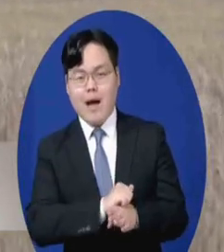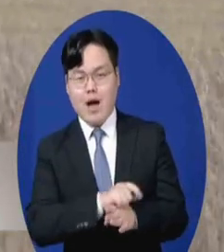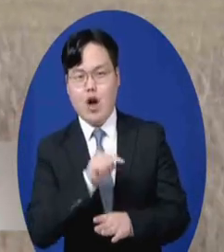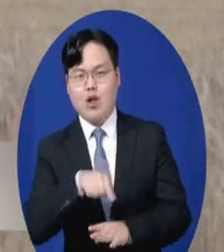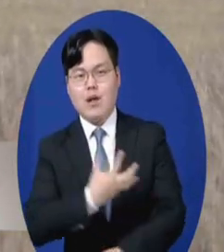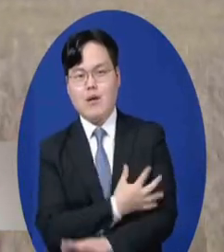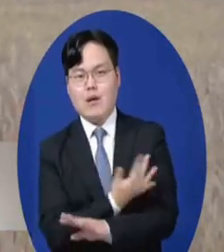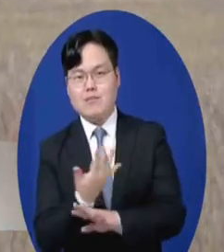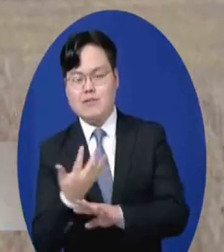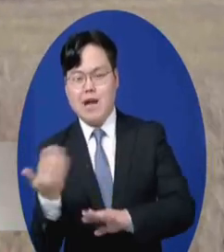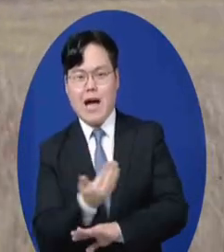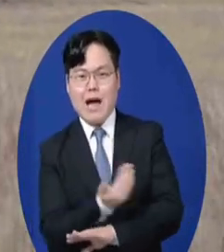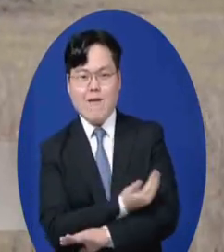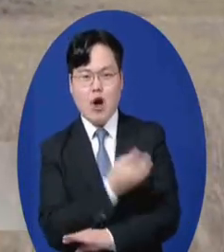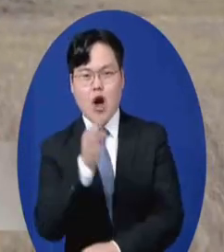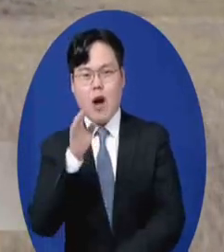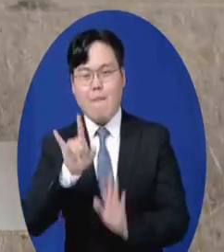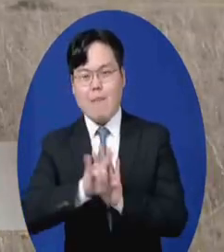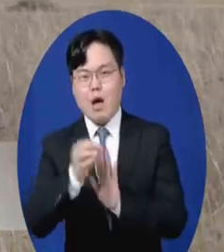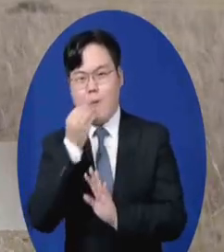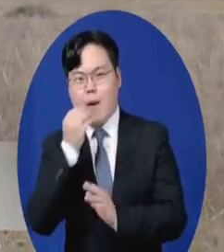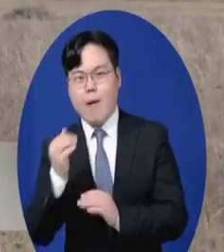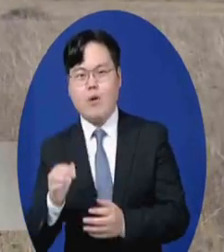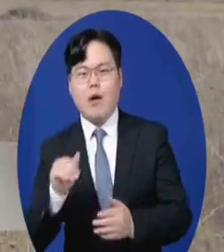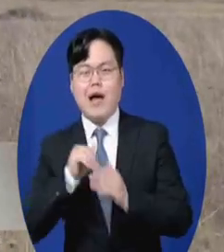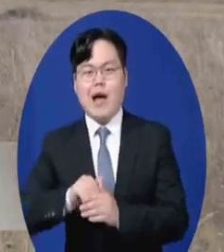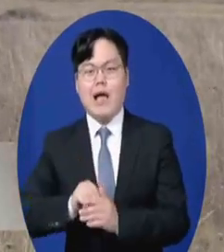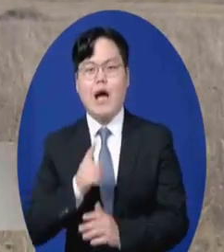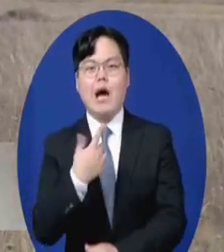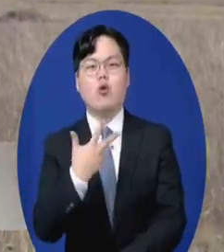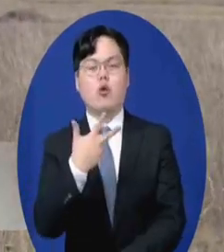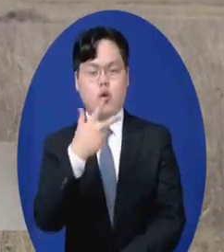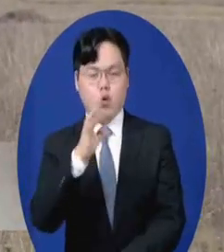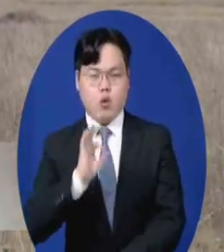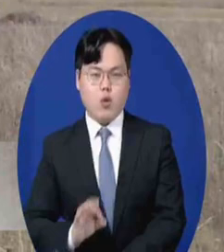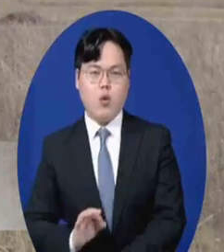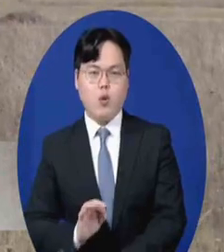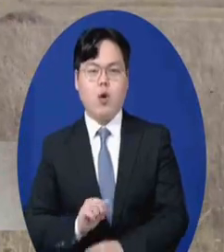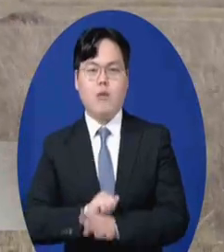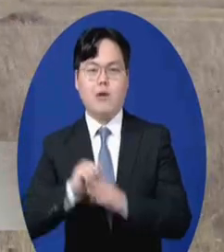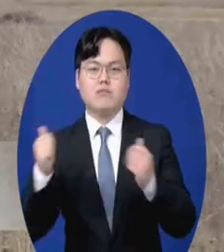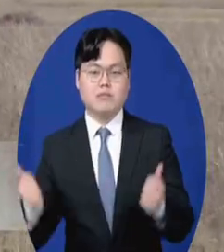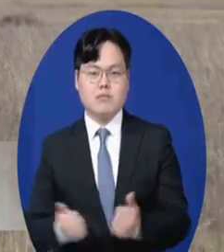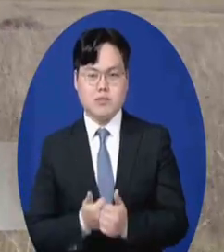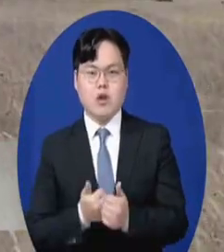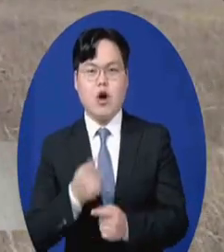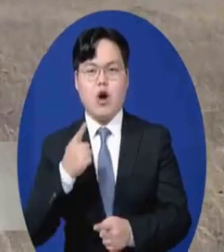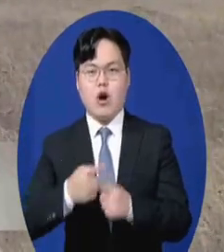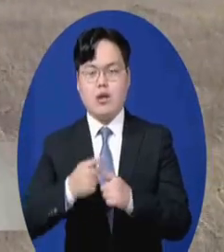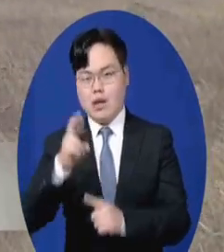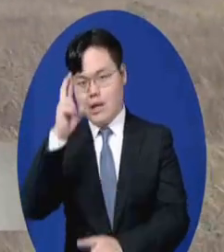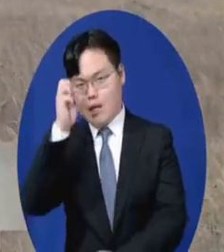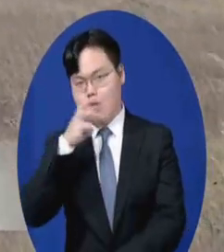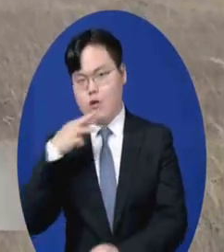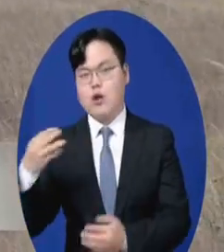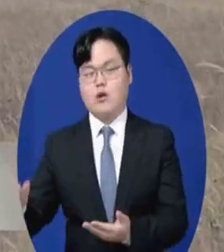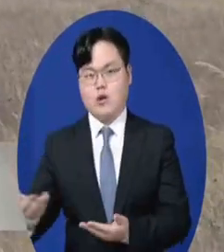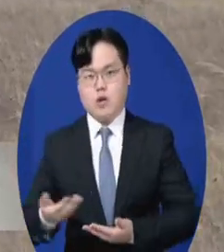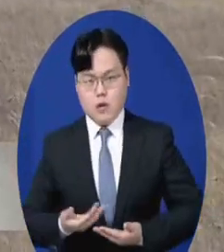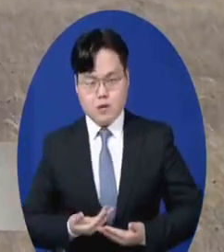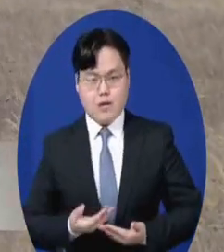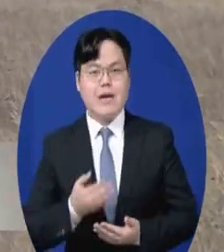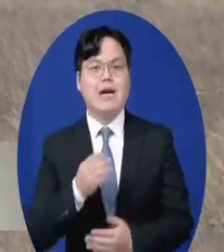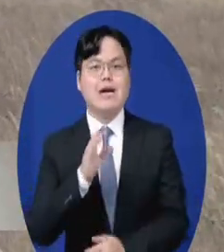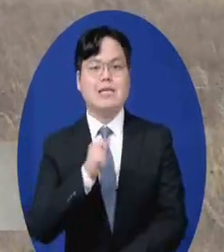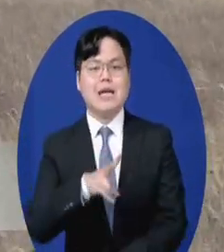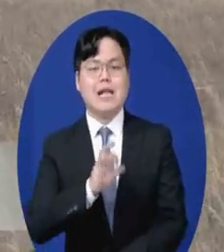Одоогоор хадлан тэжээл бэлтгэл 13% гүйцэтгэлтэй байна гэдгийг Хүнс хөдөө аж ахуйн хөнгөн үйлдвэрийн сайд Мэнд Цайхан мэдээлж байна.